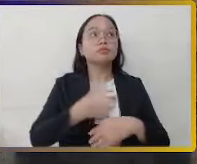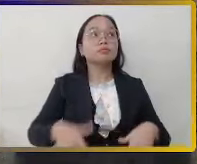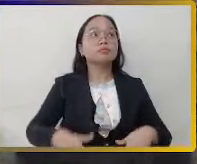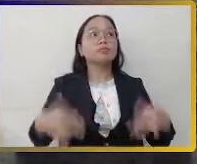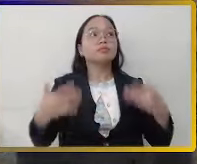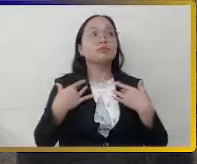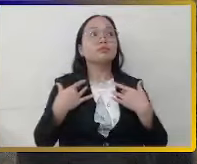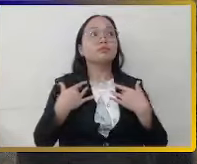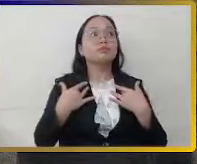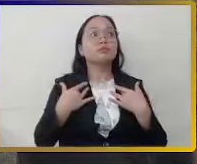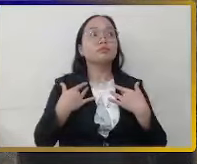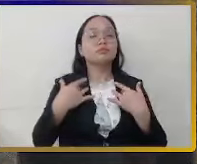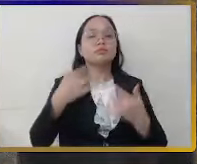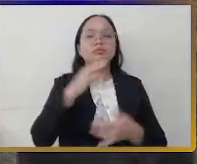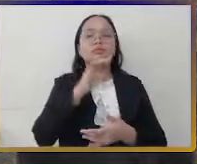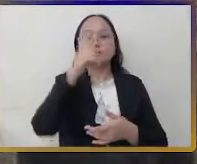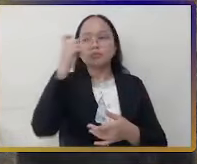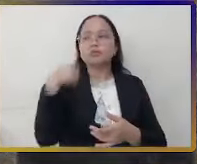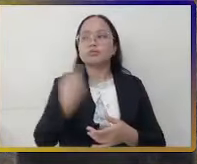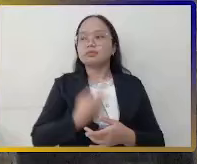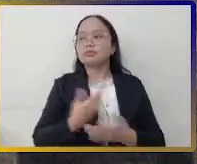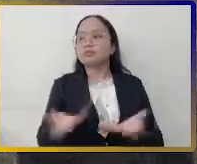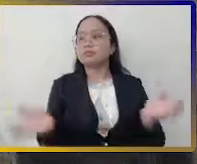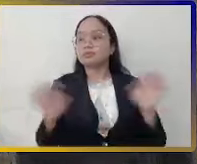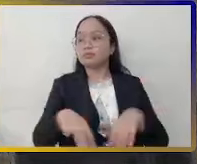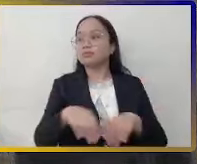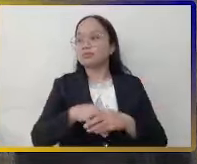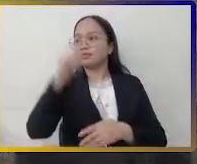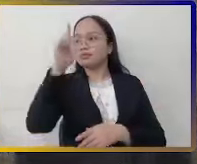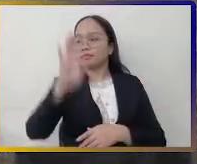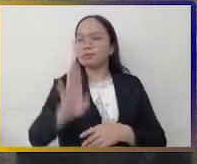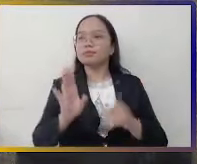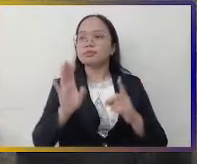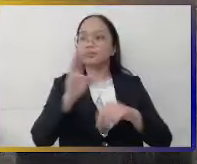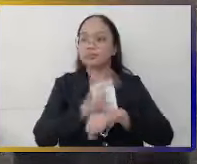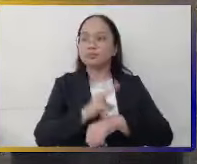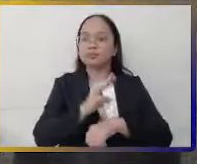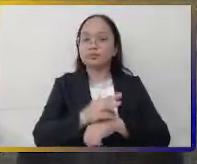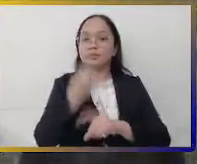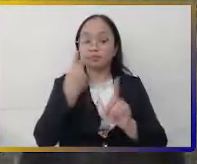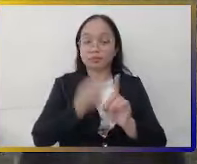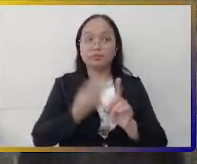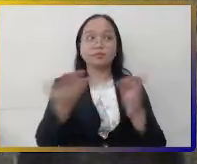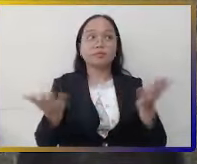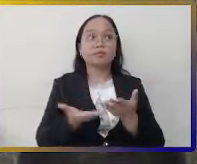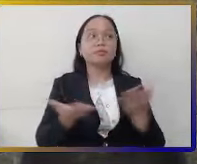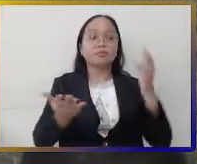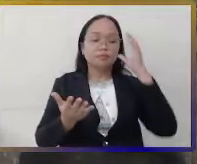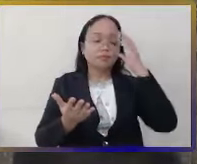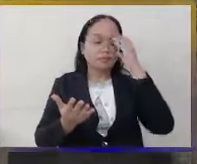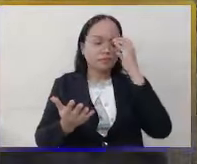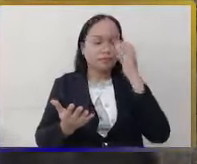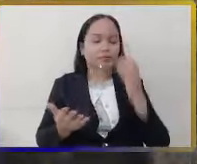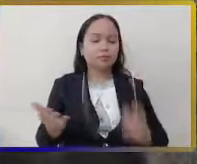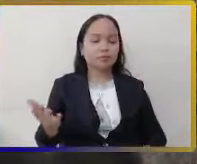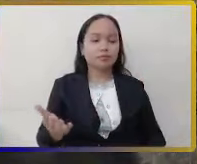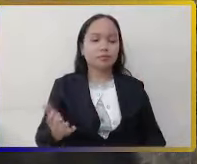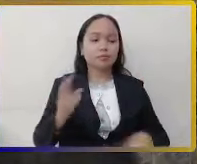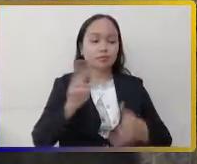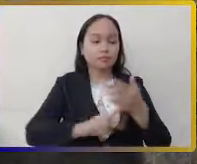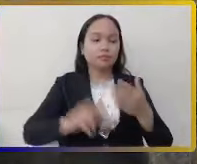effective tayo sa gawain ng Panginoon. All right? Notice sa verse number 5 na binasa po